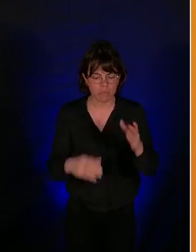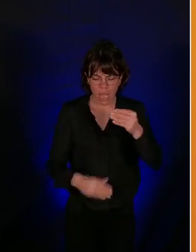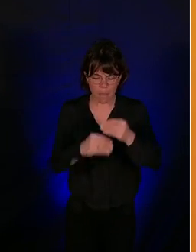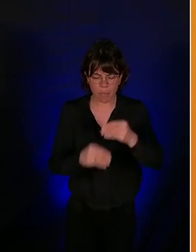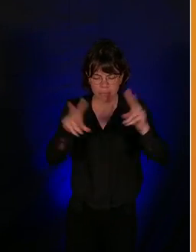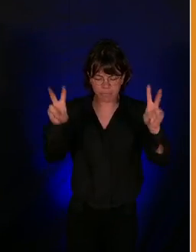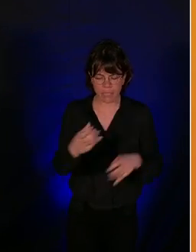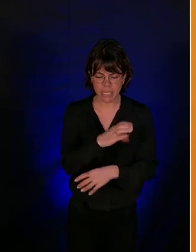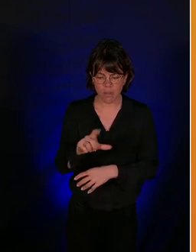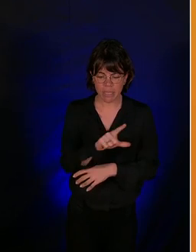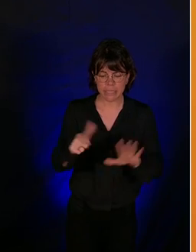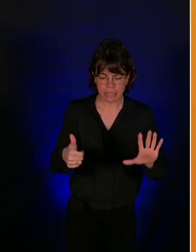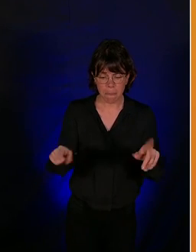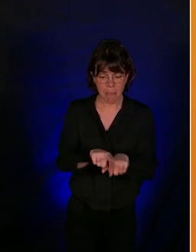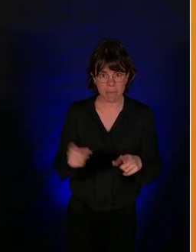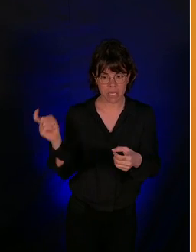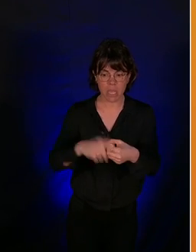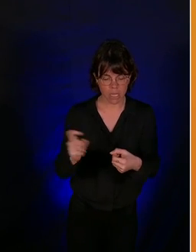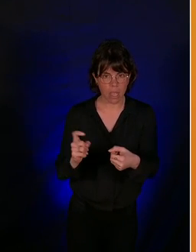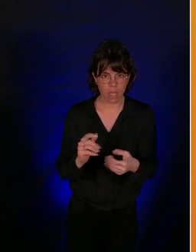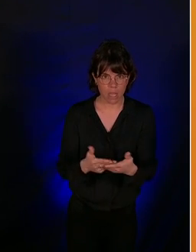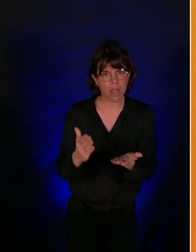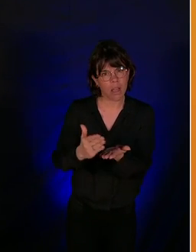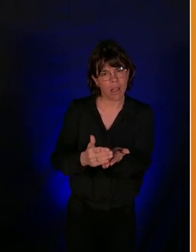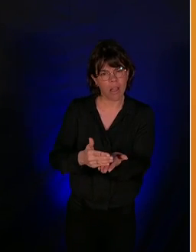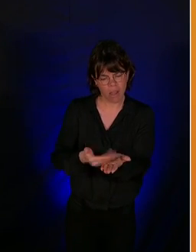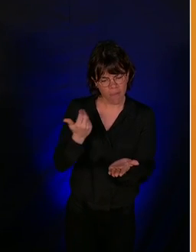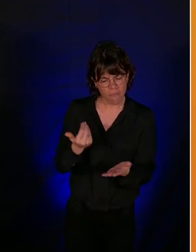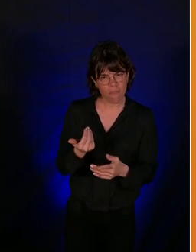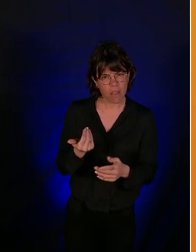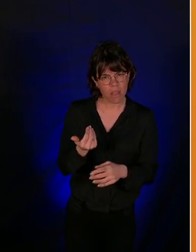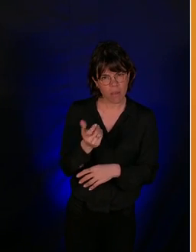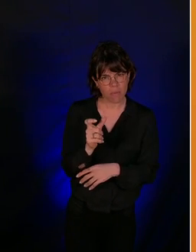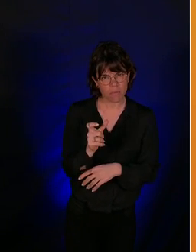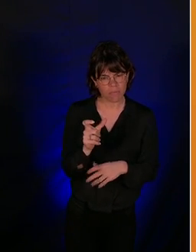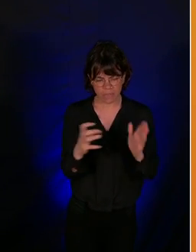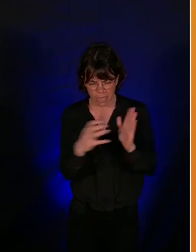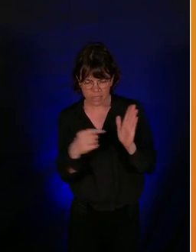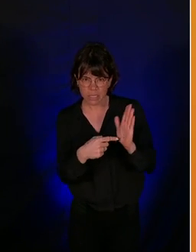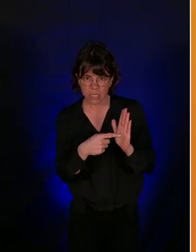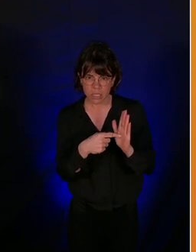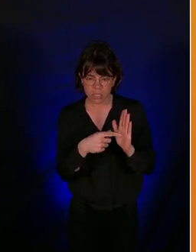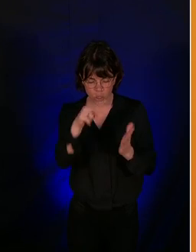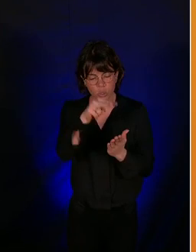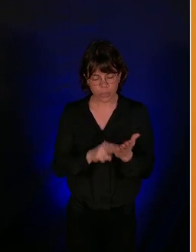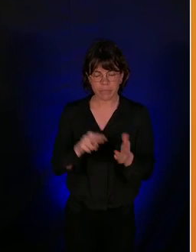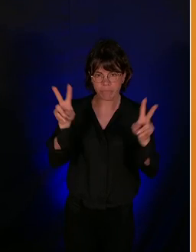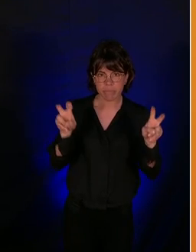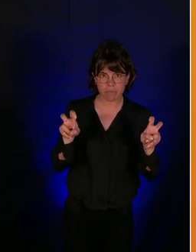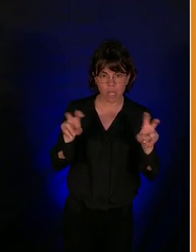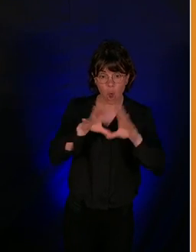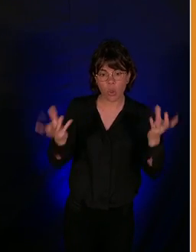526 du même syndicat où là vous avez enlevé juste le le le texte je le lis donc on prend